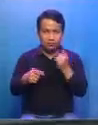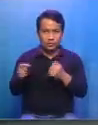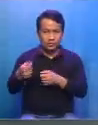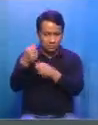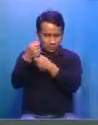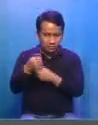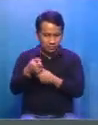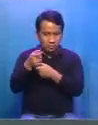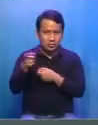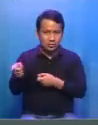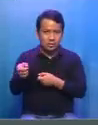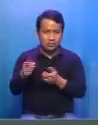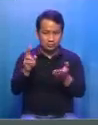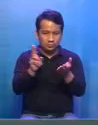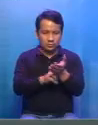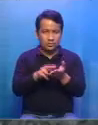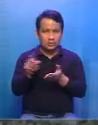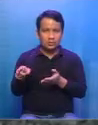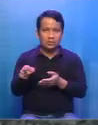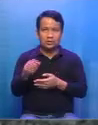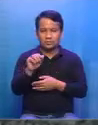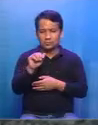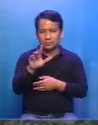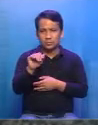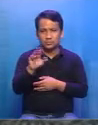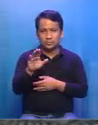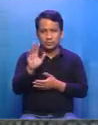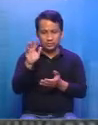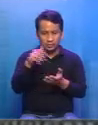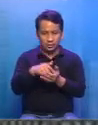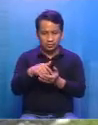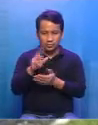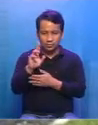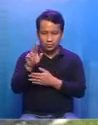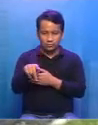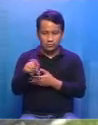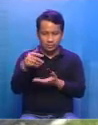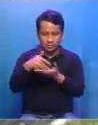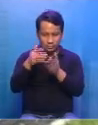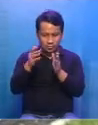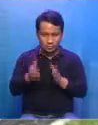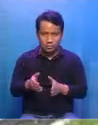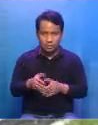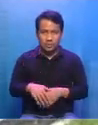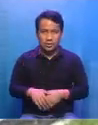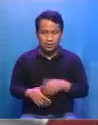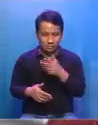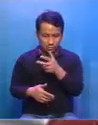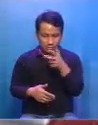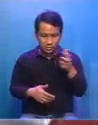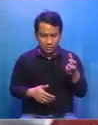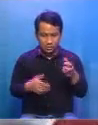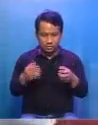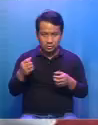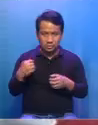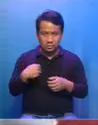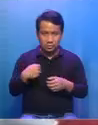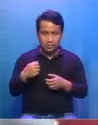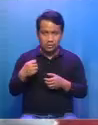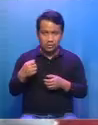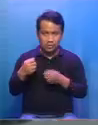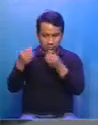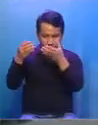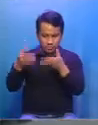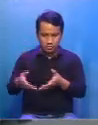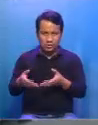protesta at petisyong nilagdaan ng 15,000 UP students at halos 300 faculty members. Hinaing